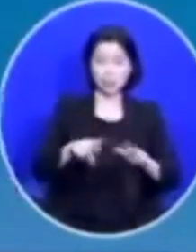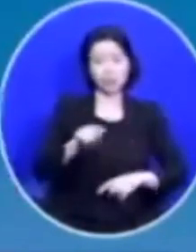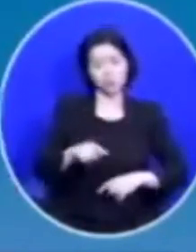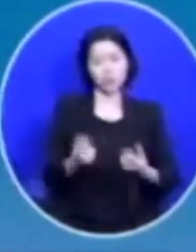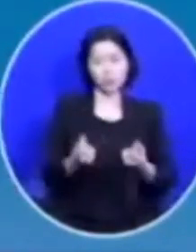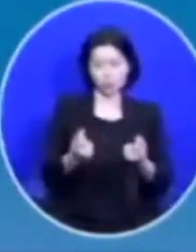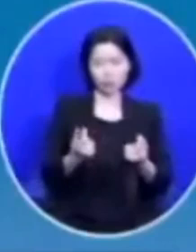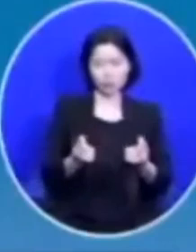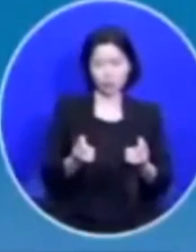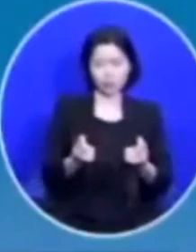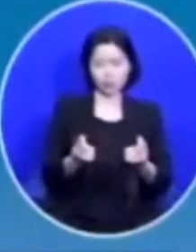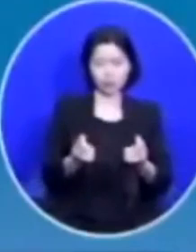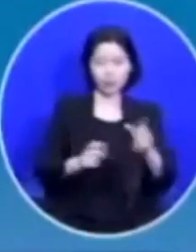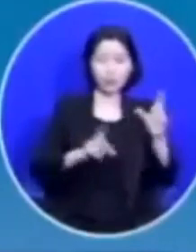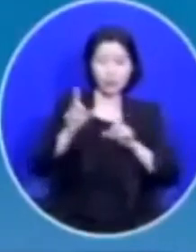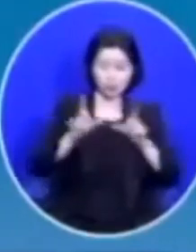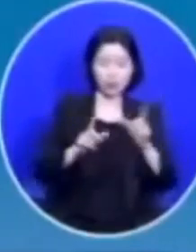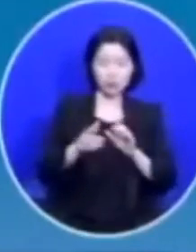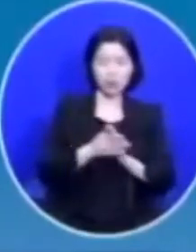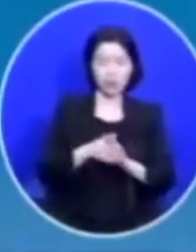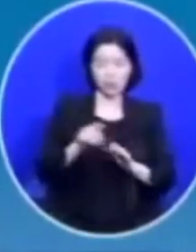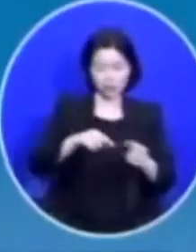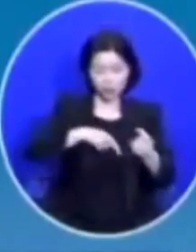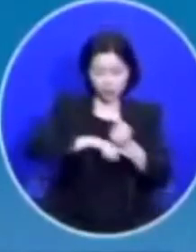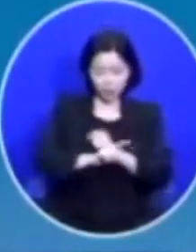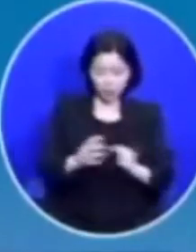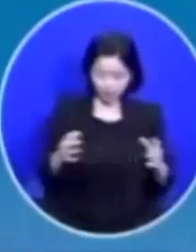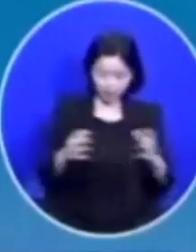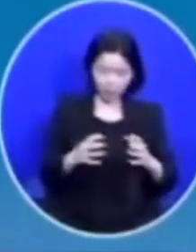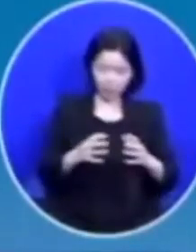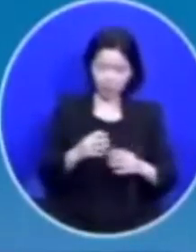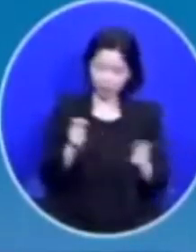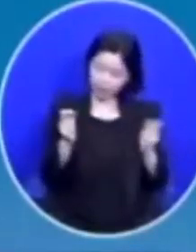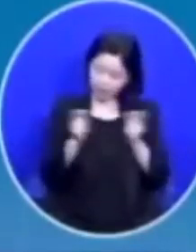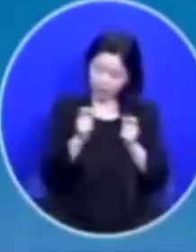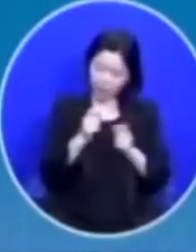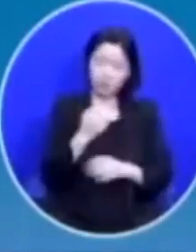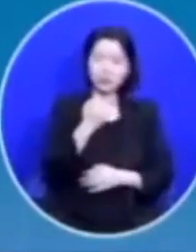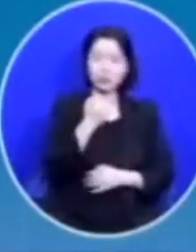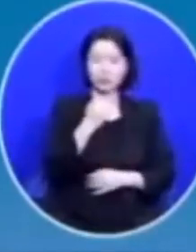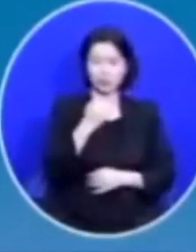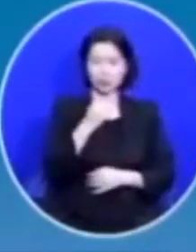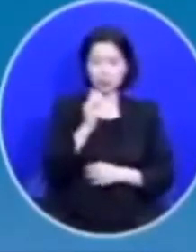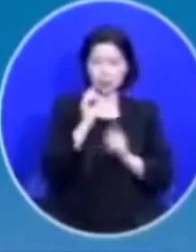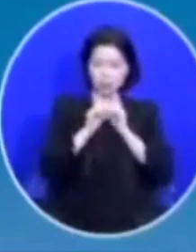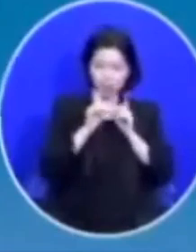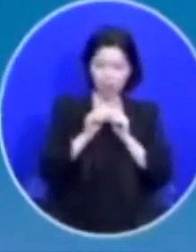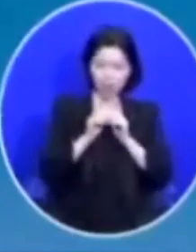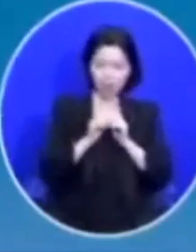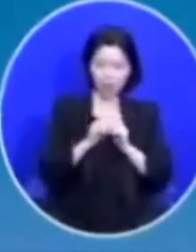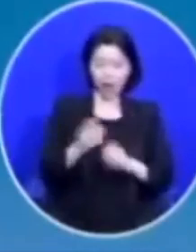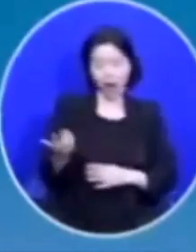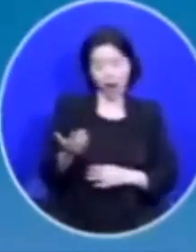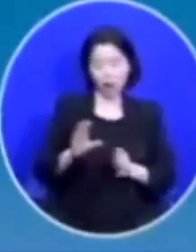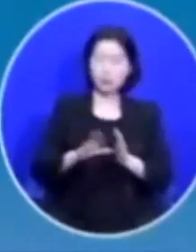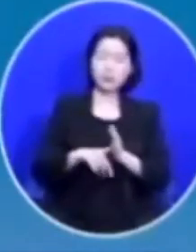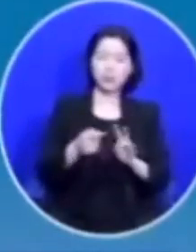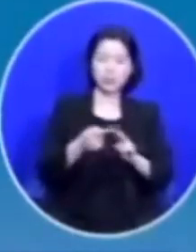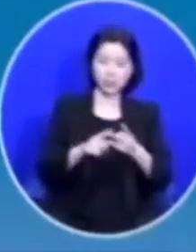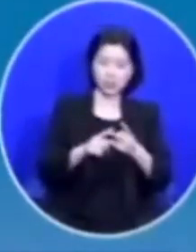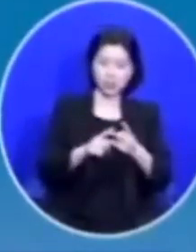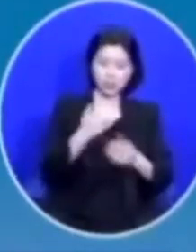그런 뜻이 담겨 있는 아주 짤막한 이야기였습니다 아플 때나 건강할 때나